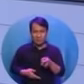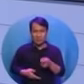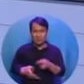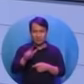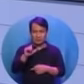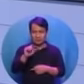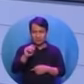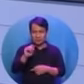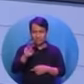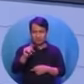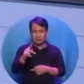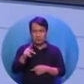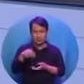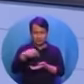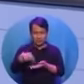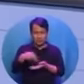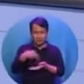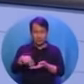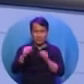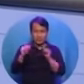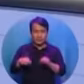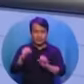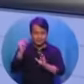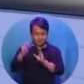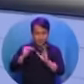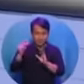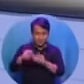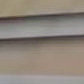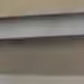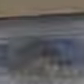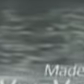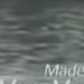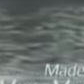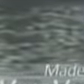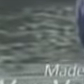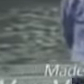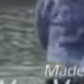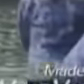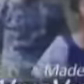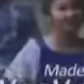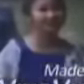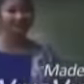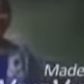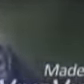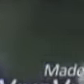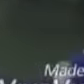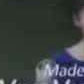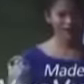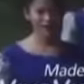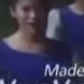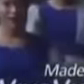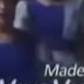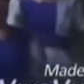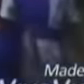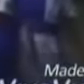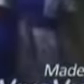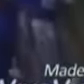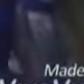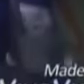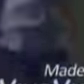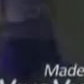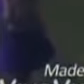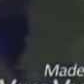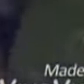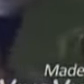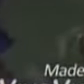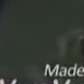Lobok Balsa Dancers video roll. Ano man ang sumbong na dala, basta